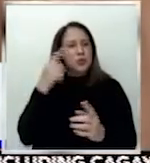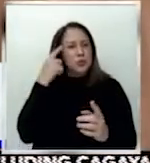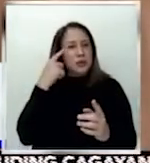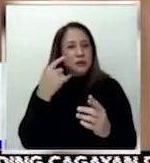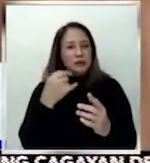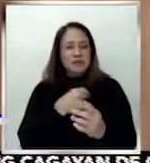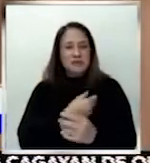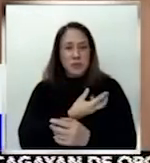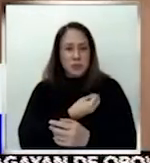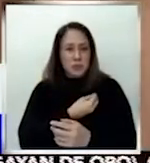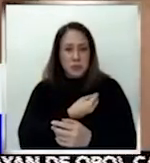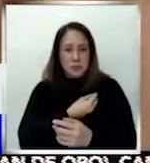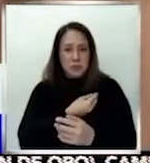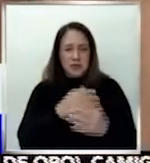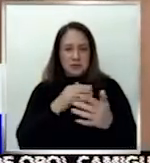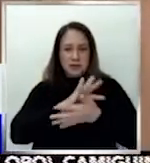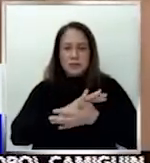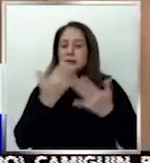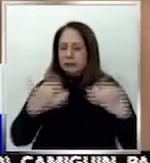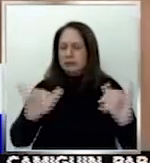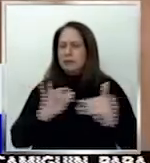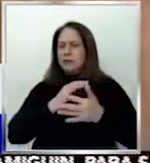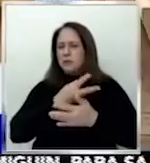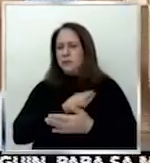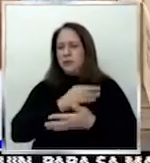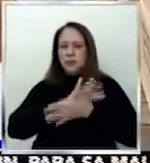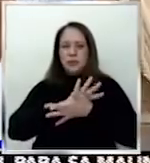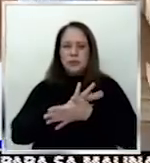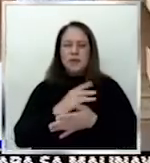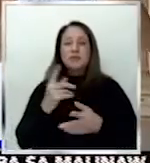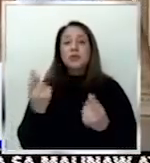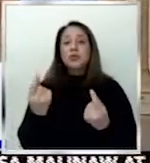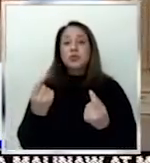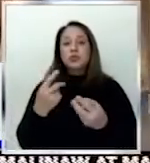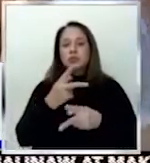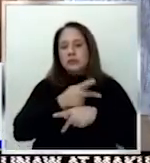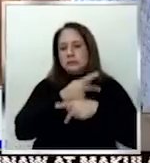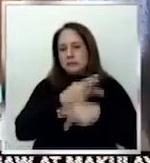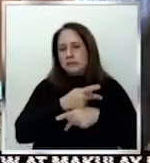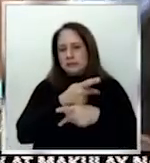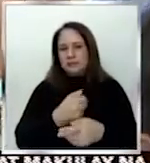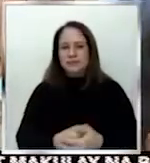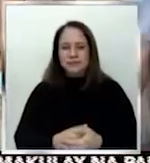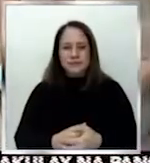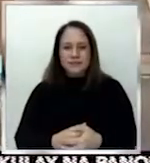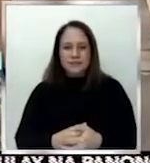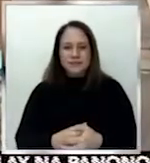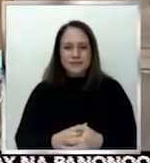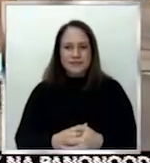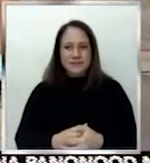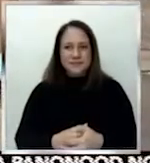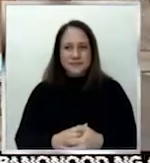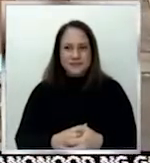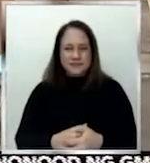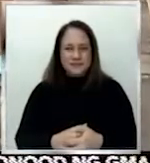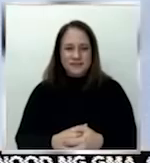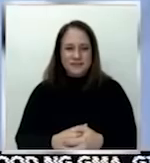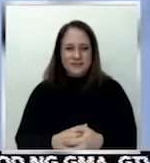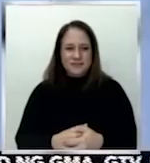COVID? Nakatakot pa din po. Mag-iingat na lang po. Mark Salazar, Nakatutok 24 Oras.